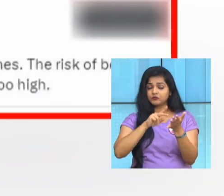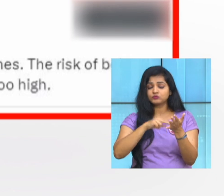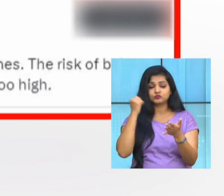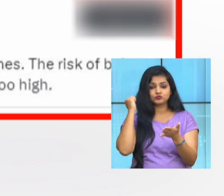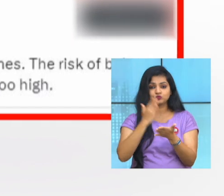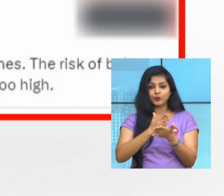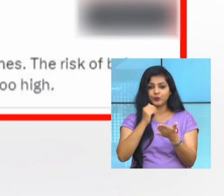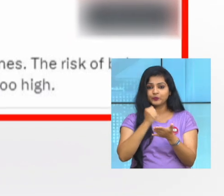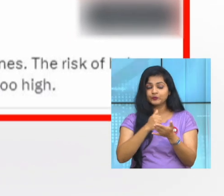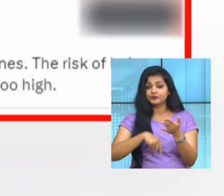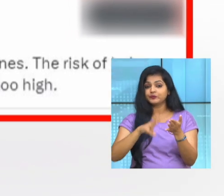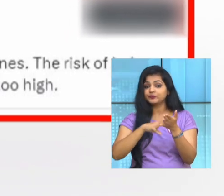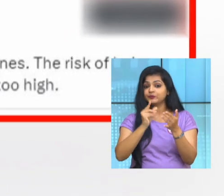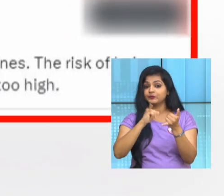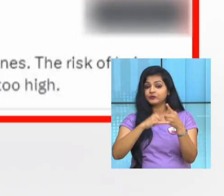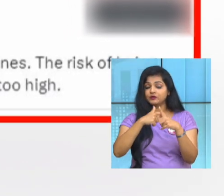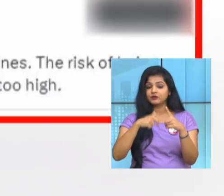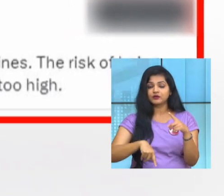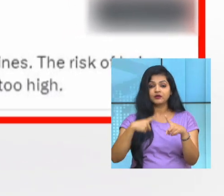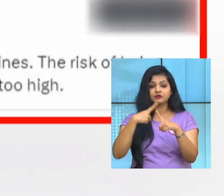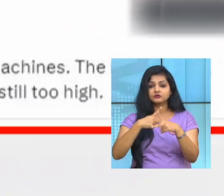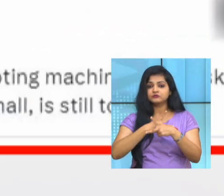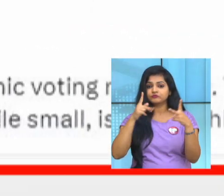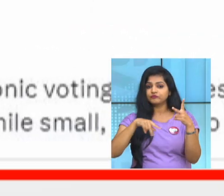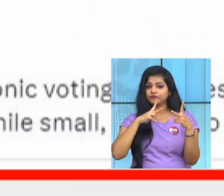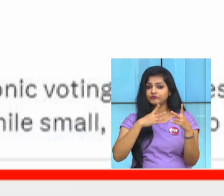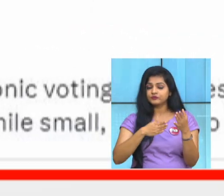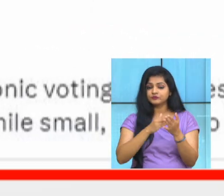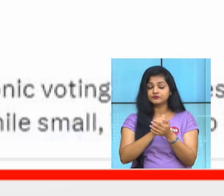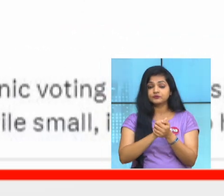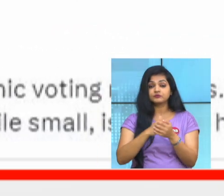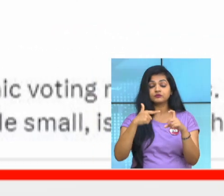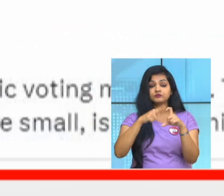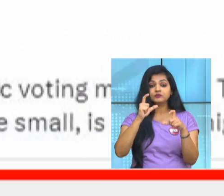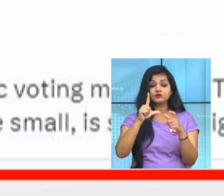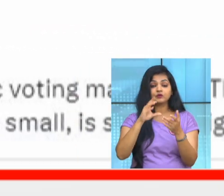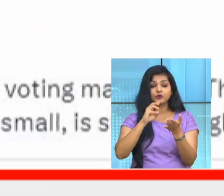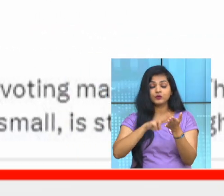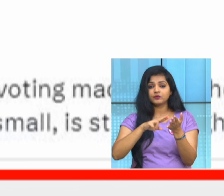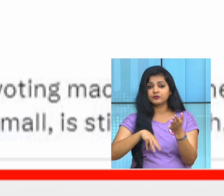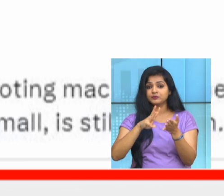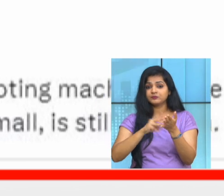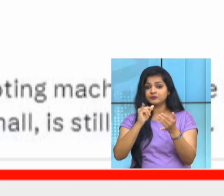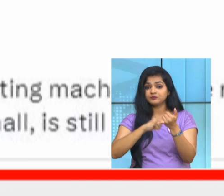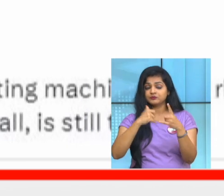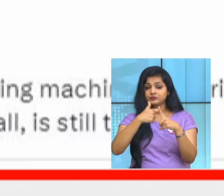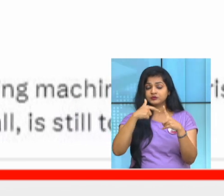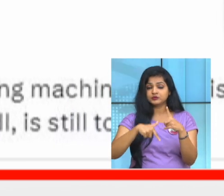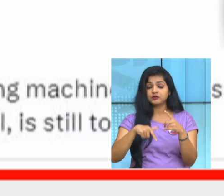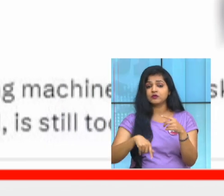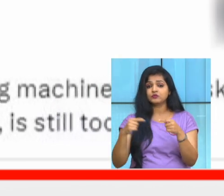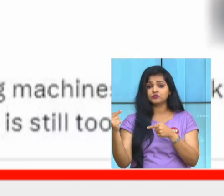സമൂഹ മാധ്യമമായ എക്സിലൂടെ നടത്തിയത്. ഈ വിഷയത്തിൽ ഇലോൺ മസ്കും രാജീവ് ചന്ദ്രശേഖറും തമ്മിലുള്ള ഏറ്റുമുട്ടലിനാണ്